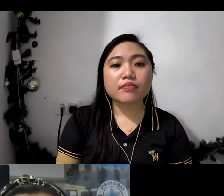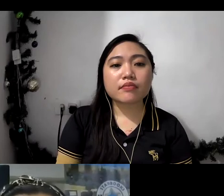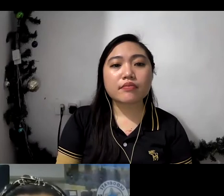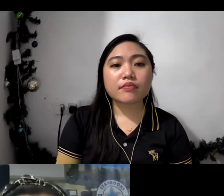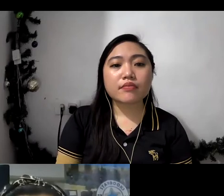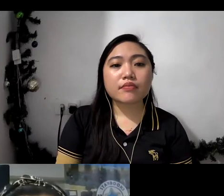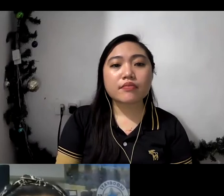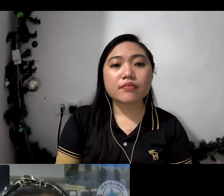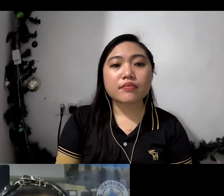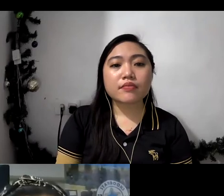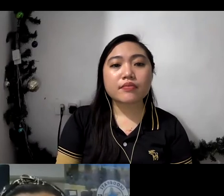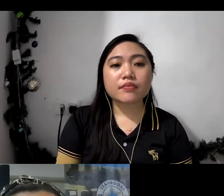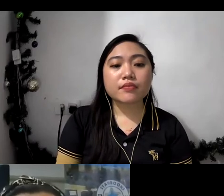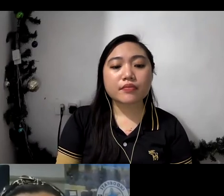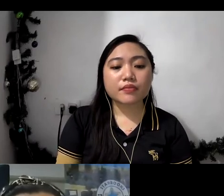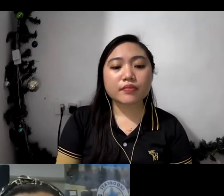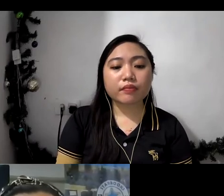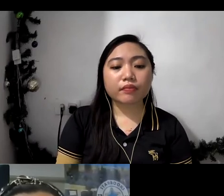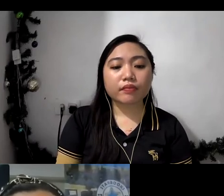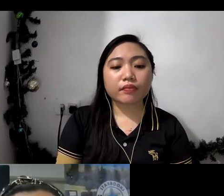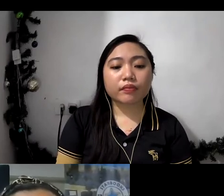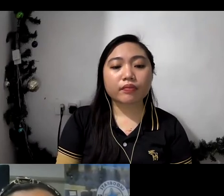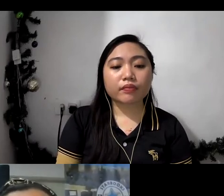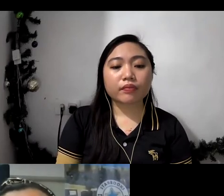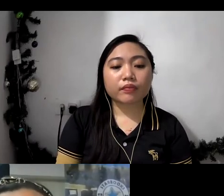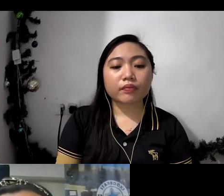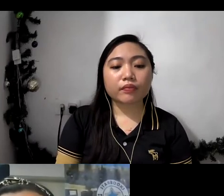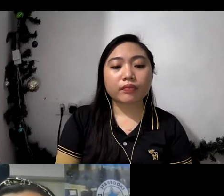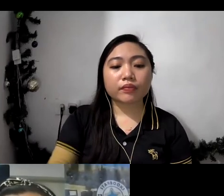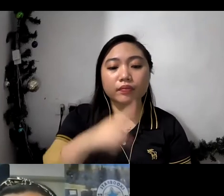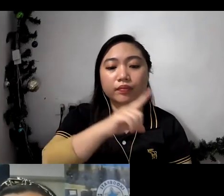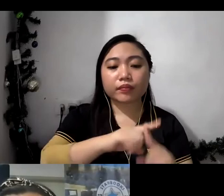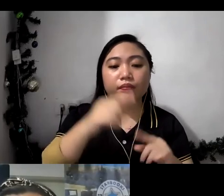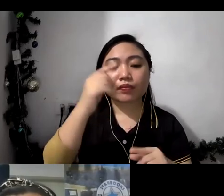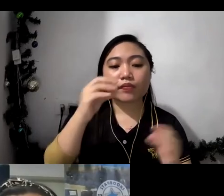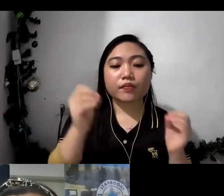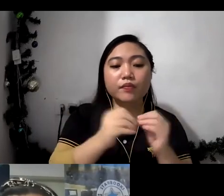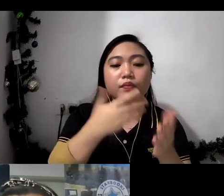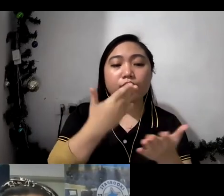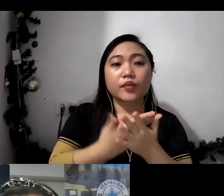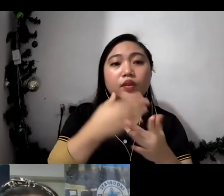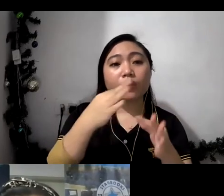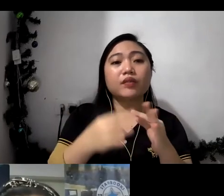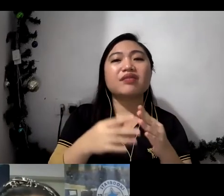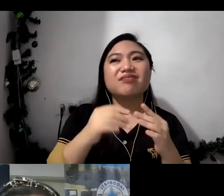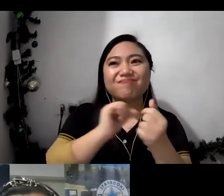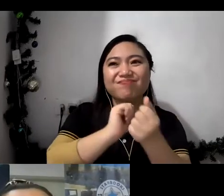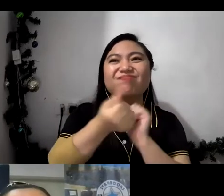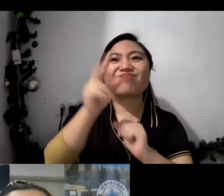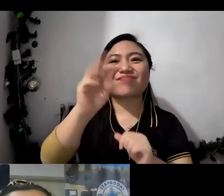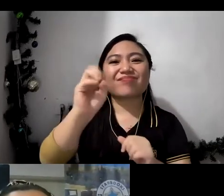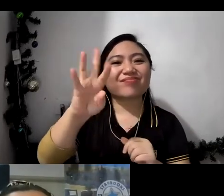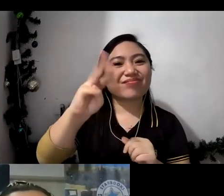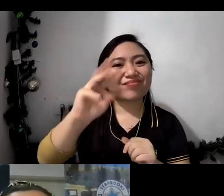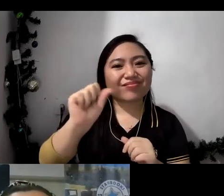maging under the law, no, pagdating dyan. Pero mas maganda po talaga, no, yung norms magbago. Kasi babalik